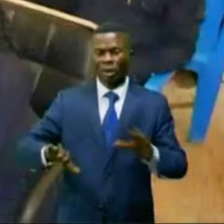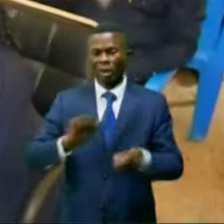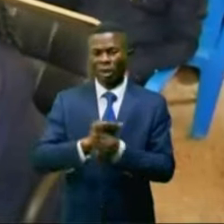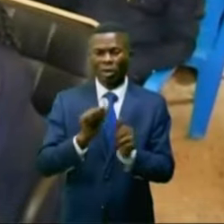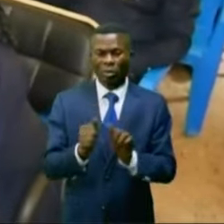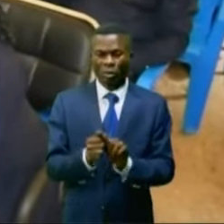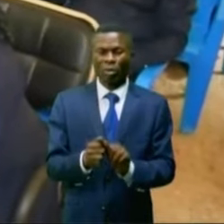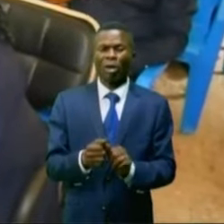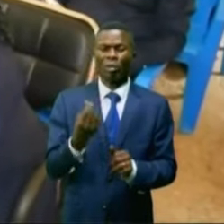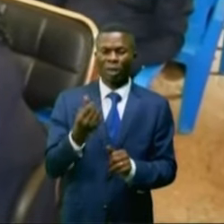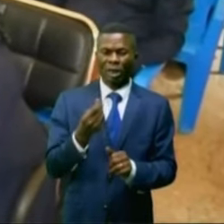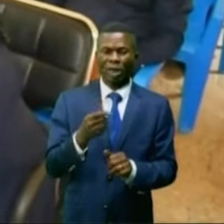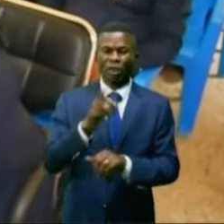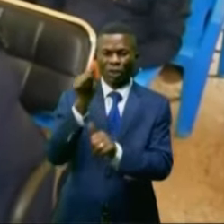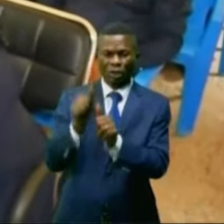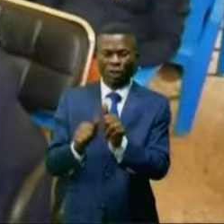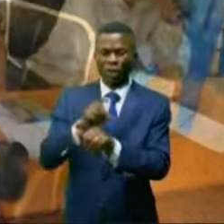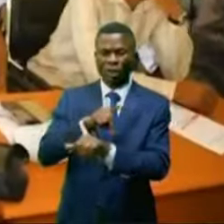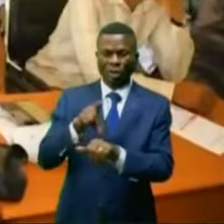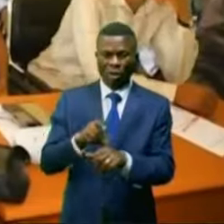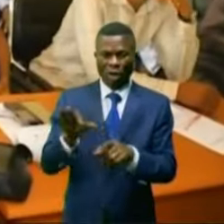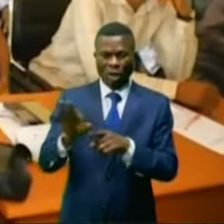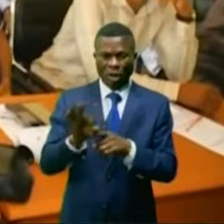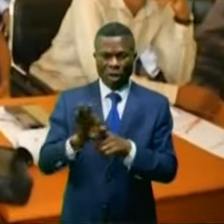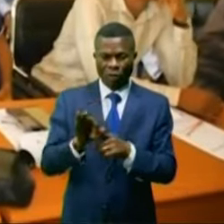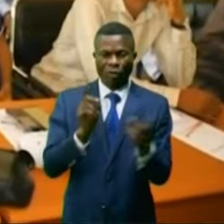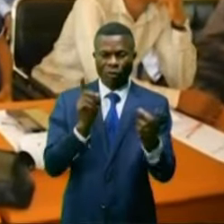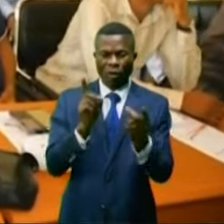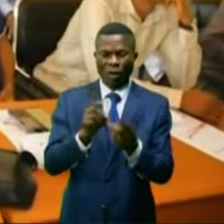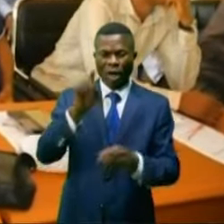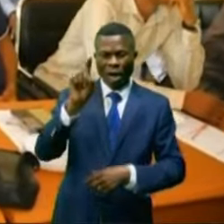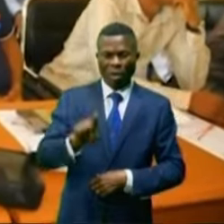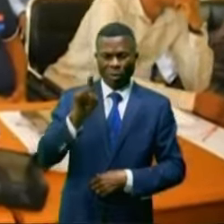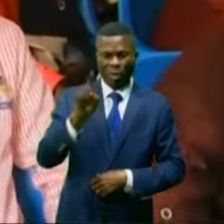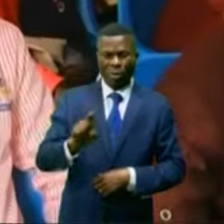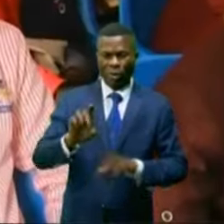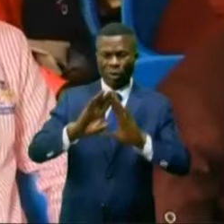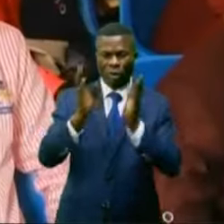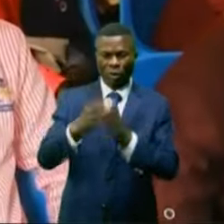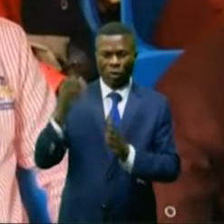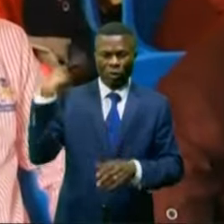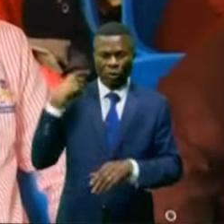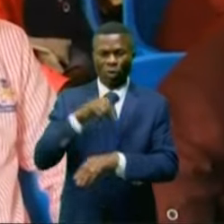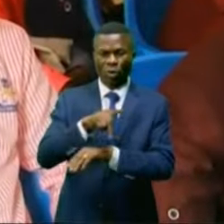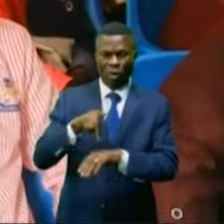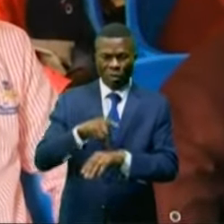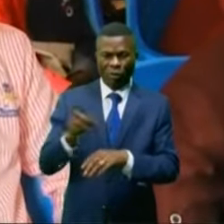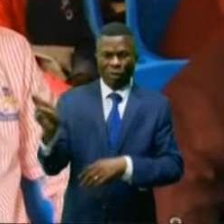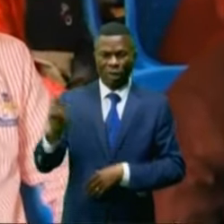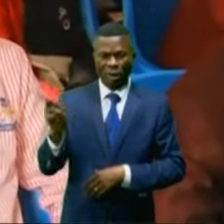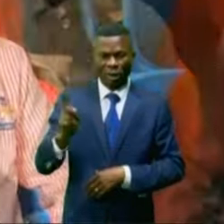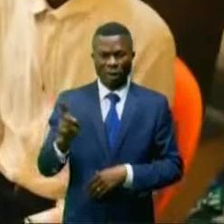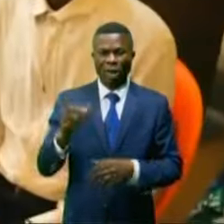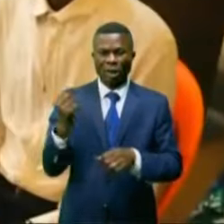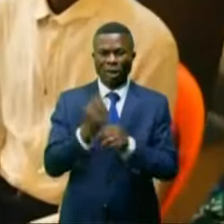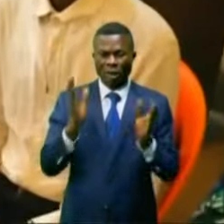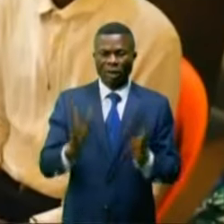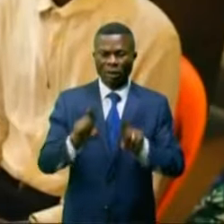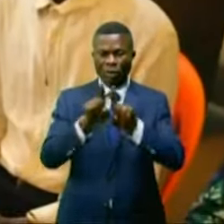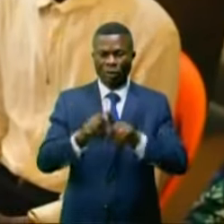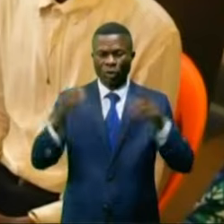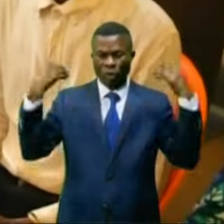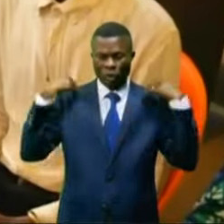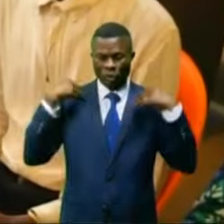financière. Ces assises ont rencontré favorablement les attentes des élus du Kasaï et les agents et cadres